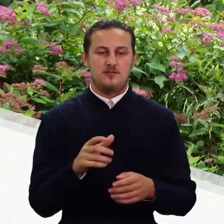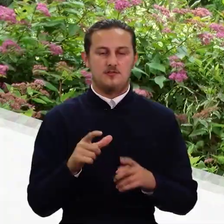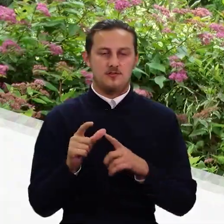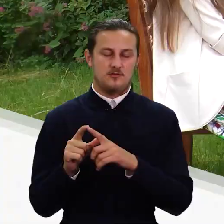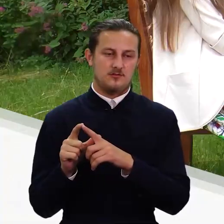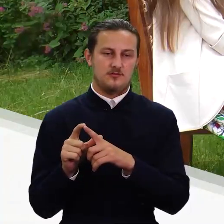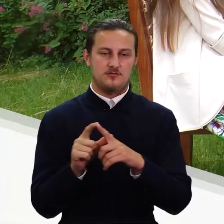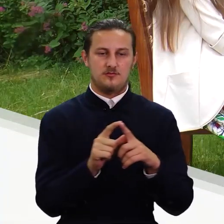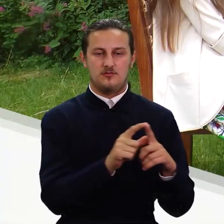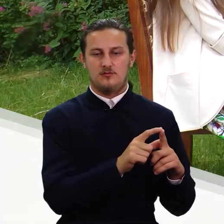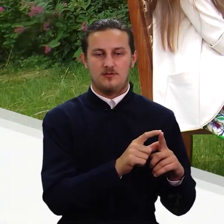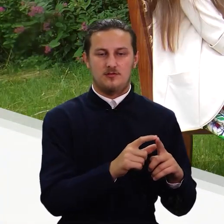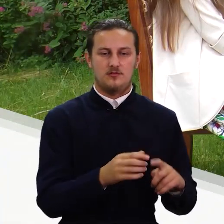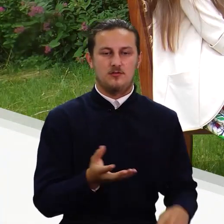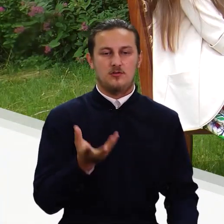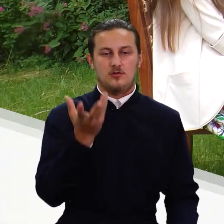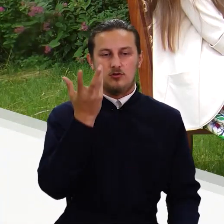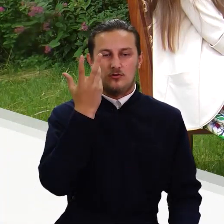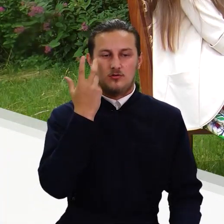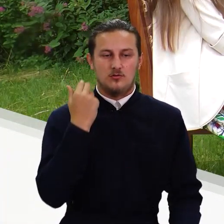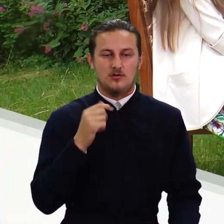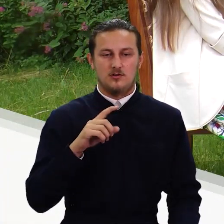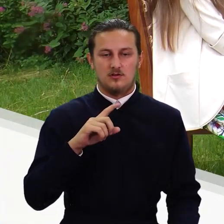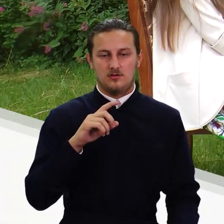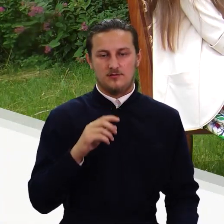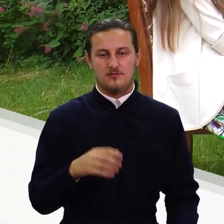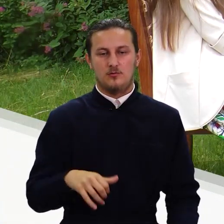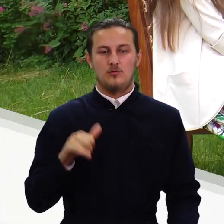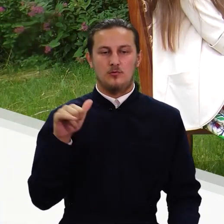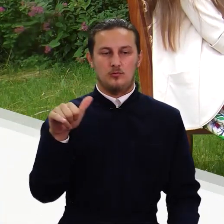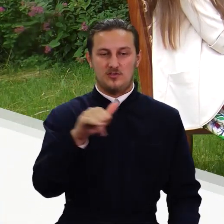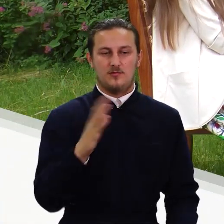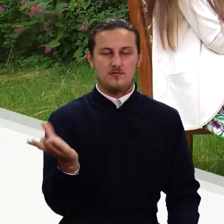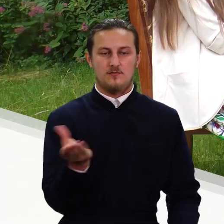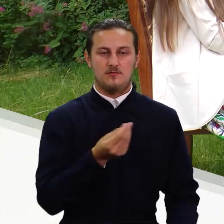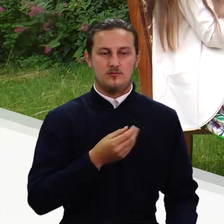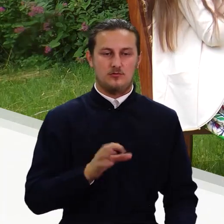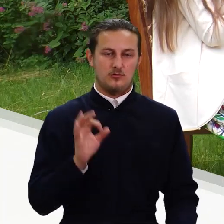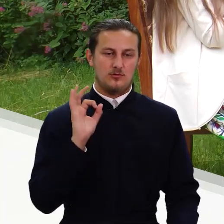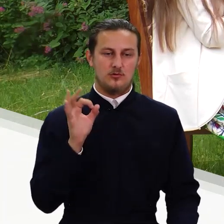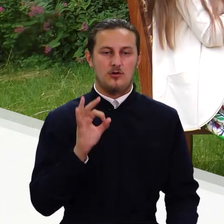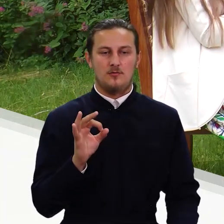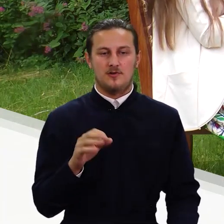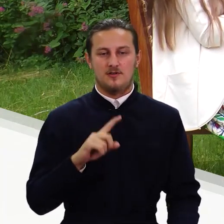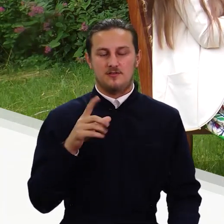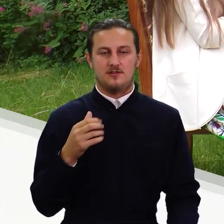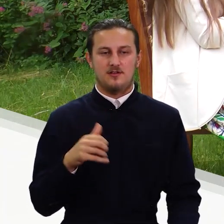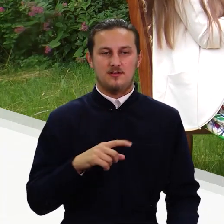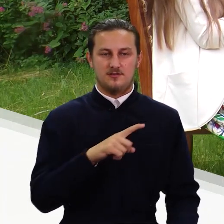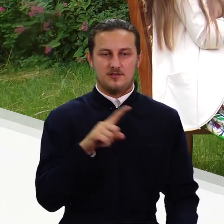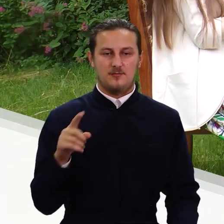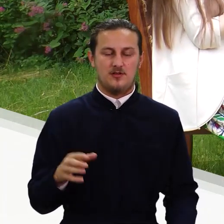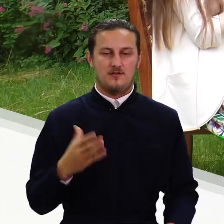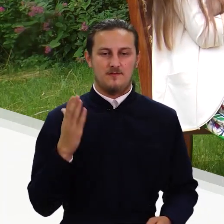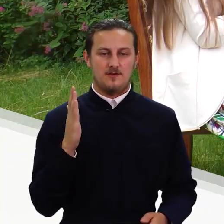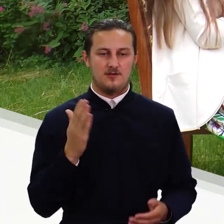знайомств. Коли тобі в житті є добре, пам'ятай, за тебе молиться твій духівник, який є святою людиною. Тобто духовний зв'язок, він існує,